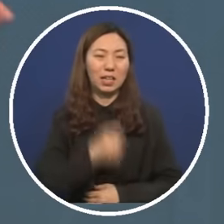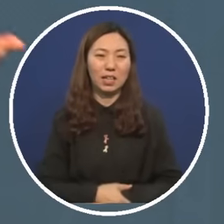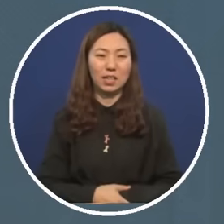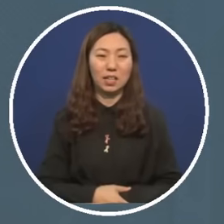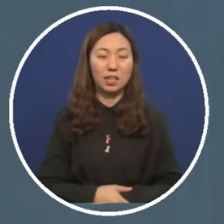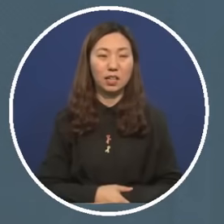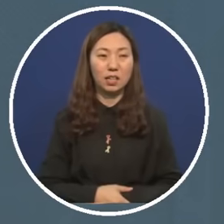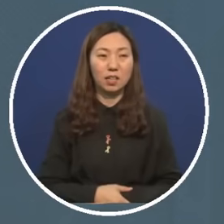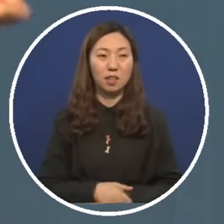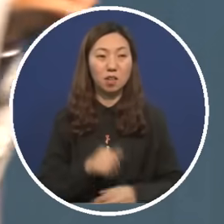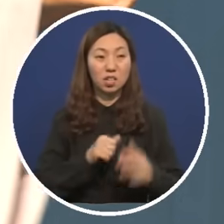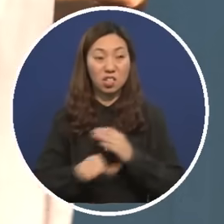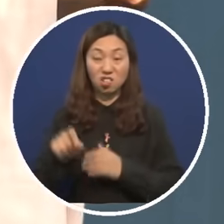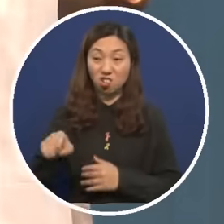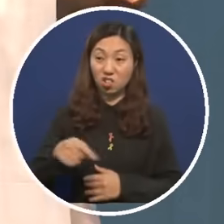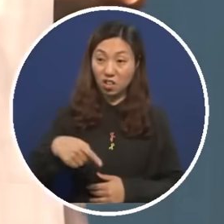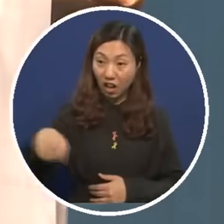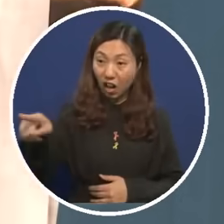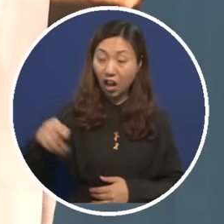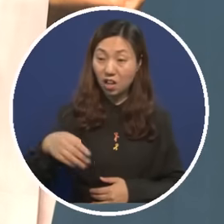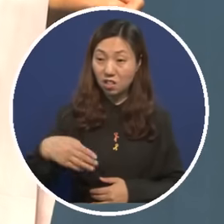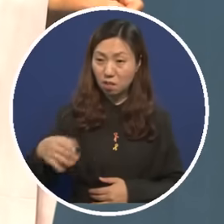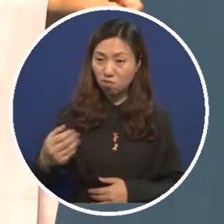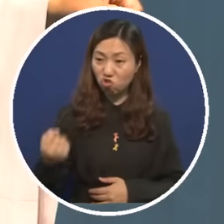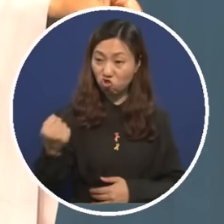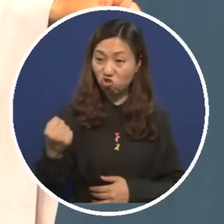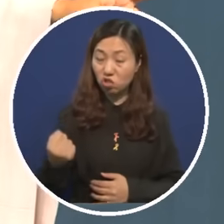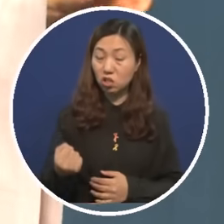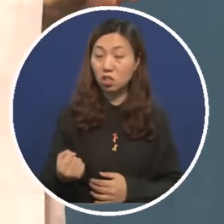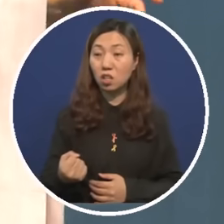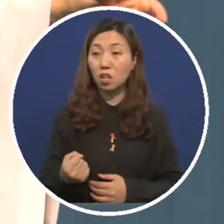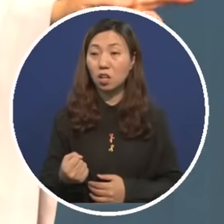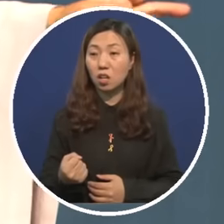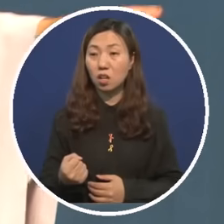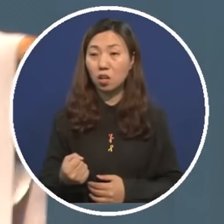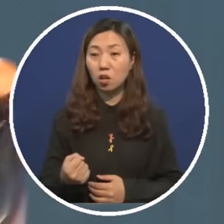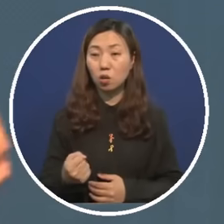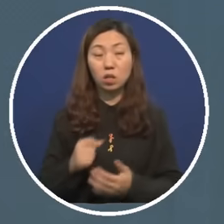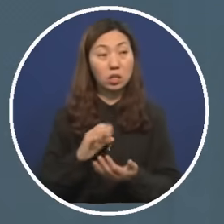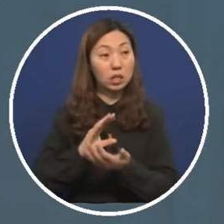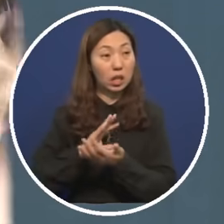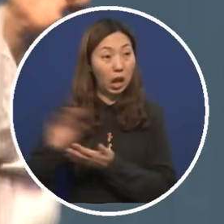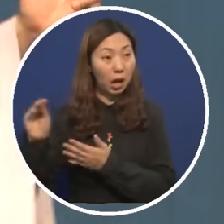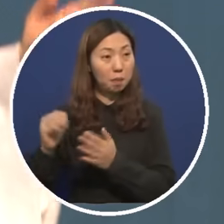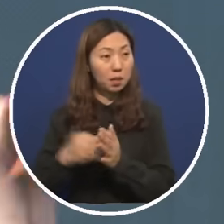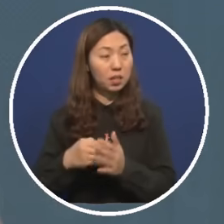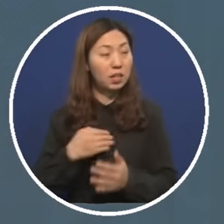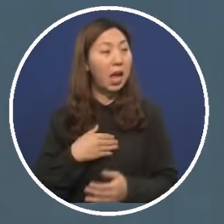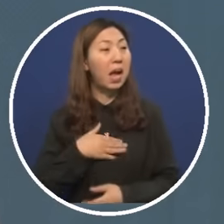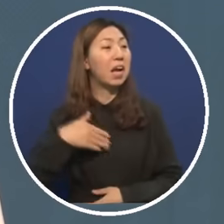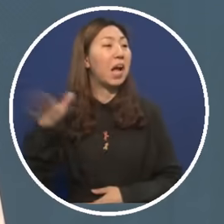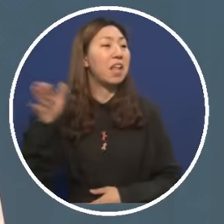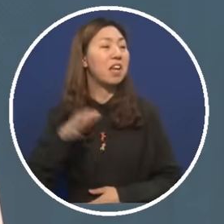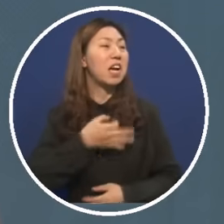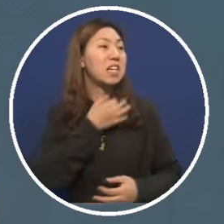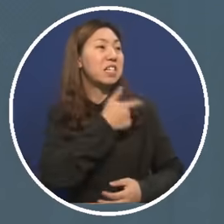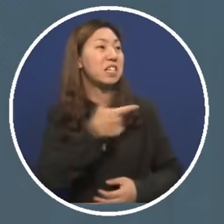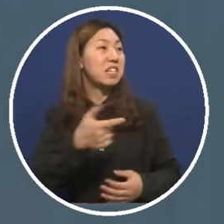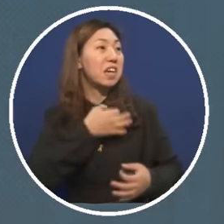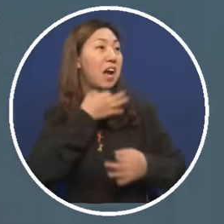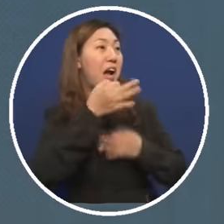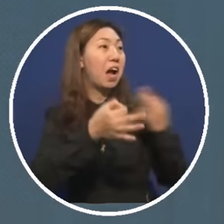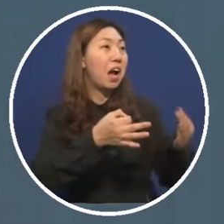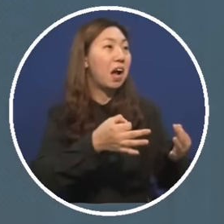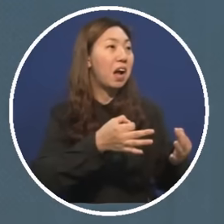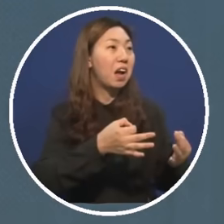그러다 나갈 때 나가기만 해봐라. 너 때려 죽일 거야. 이러고 나가버리면 나간다! 이렇게 큰 소리 쳐놓고도 겁이 나고